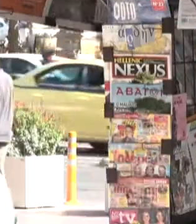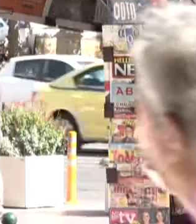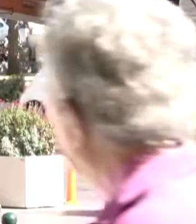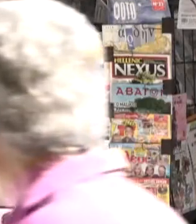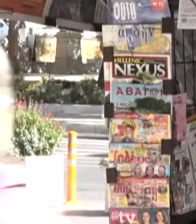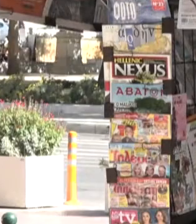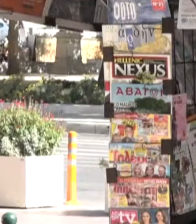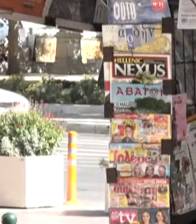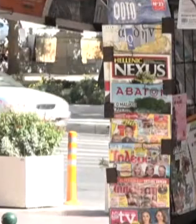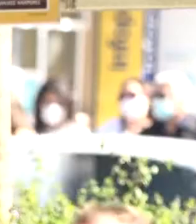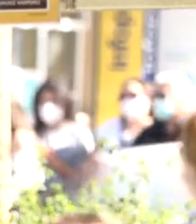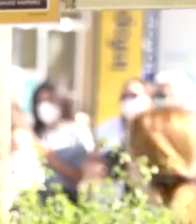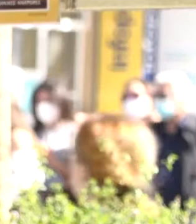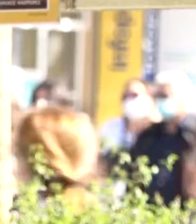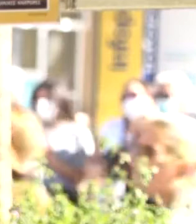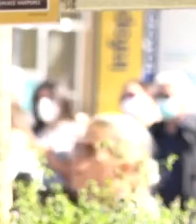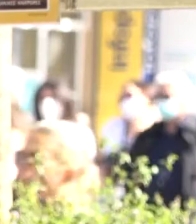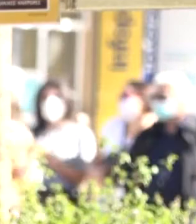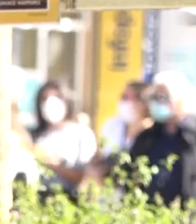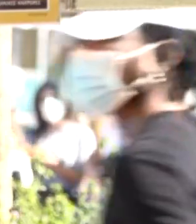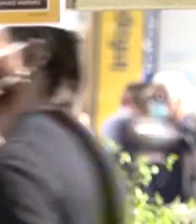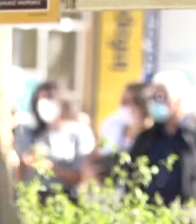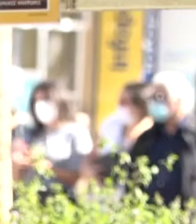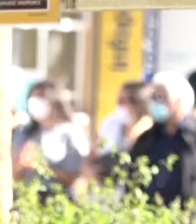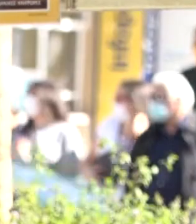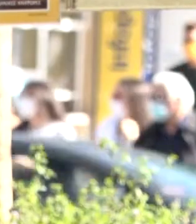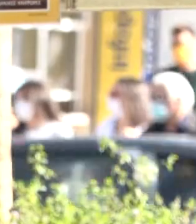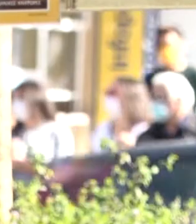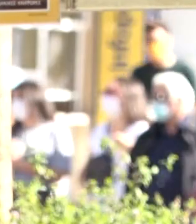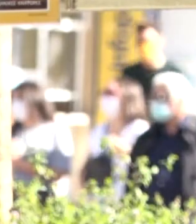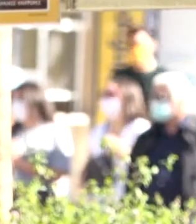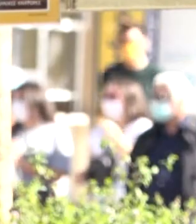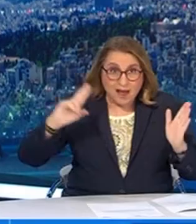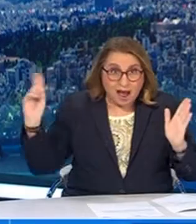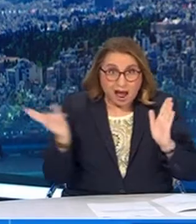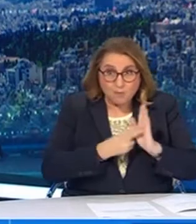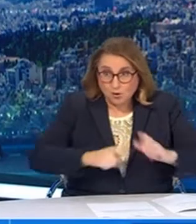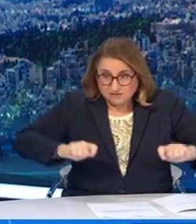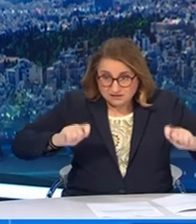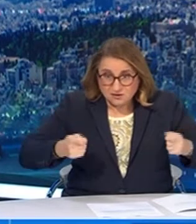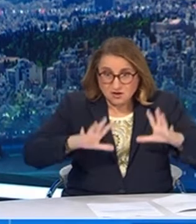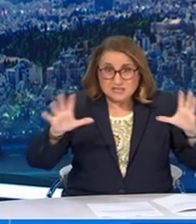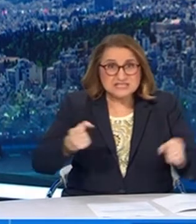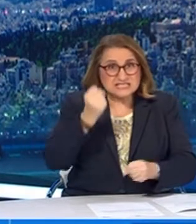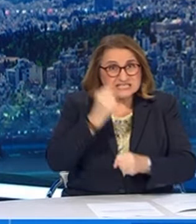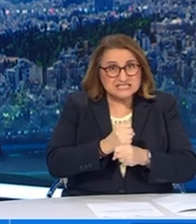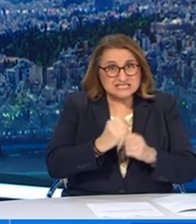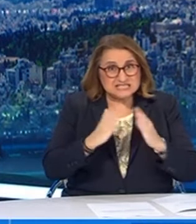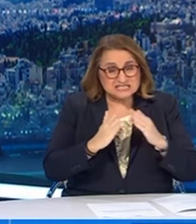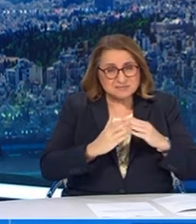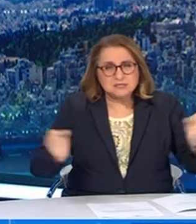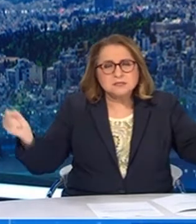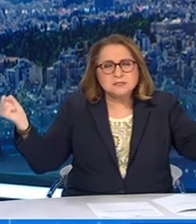γεγονός ότι πληθαίνουν οι φωνές για γενικό lockdown, αυτό αποτελεί την τελευταία επιλογή. Το απαγορευτικό έχει τεράστιες